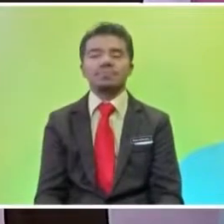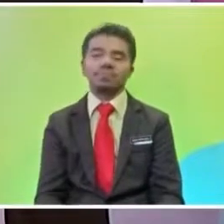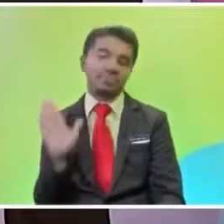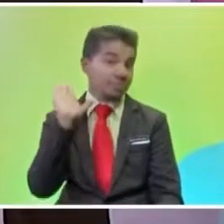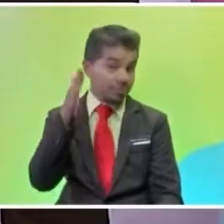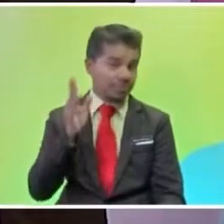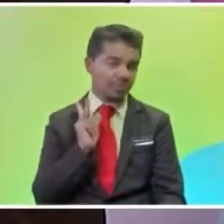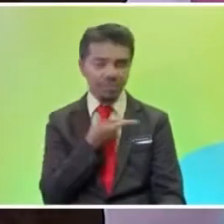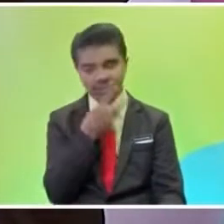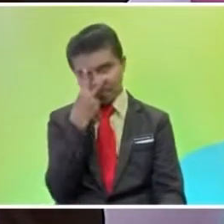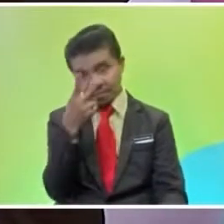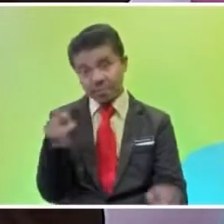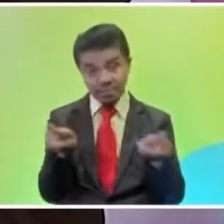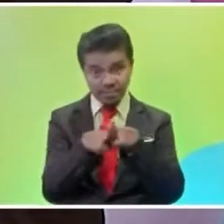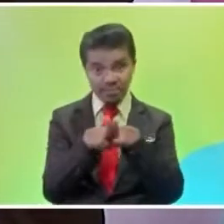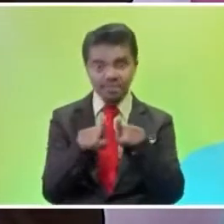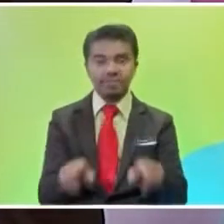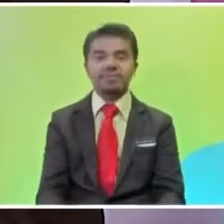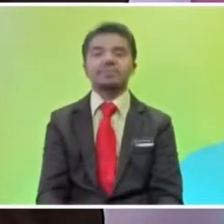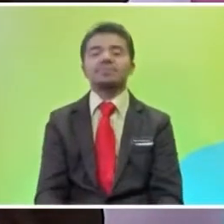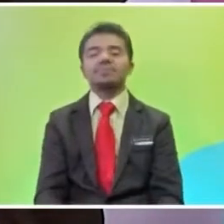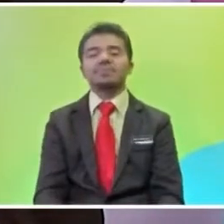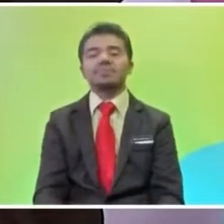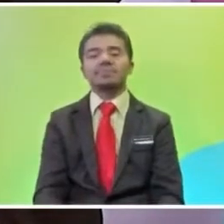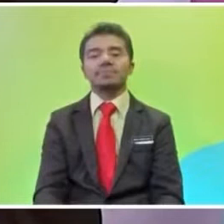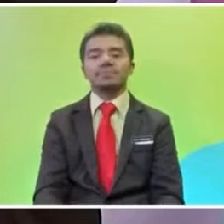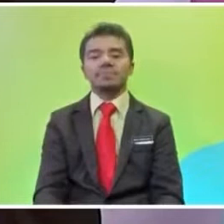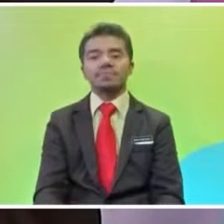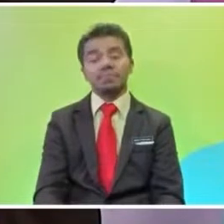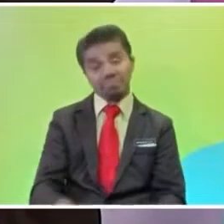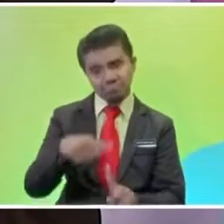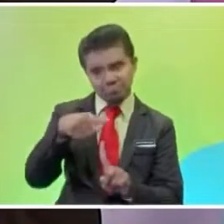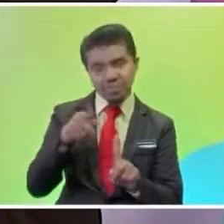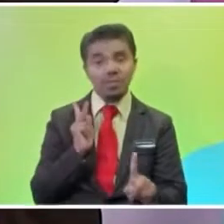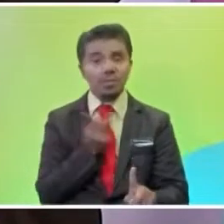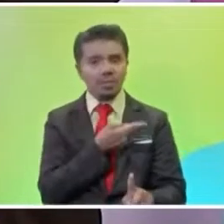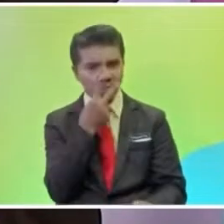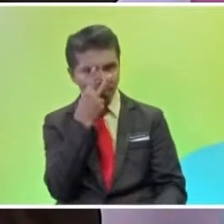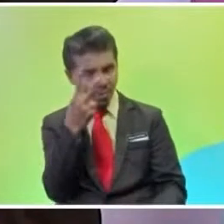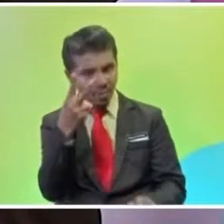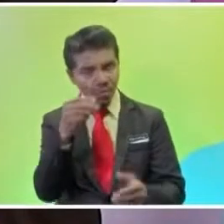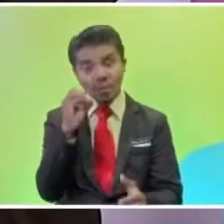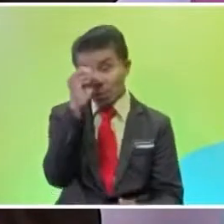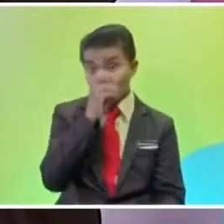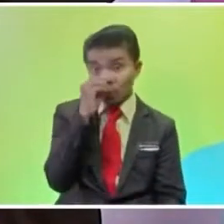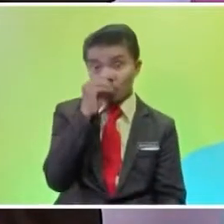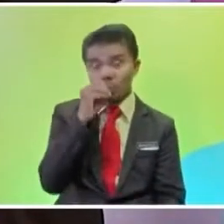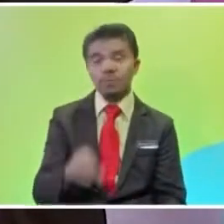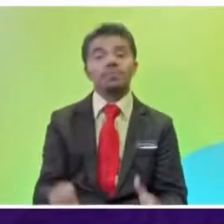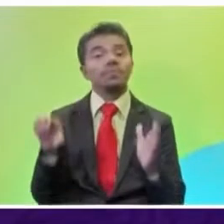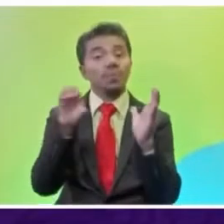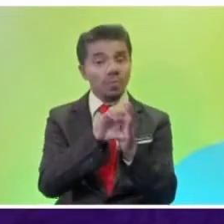sama-sama apabila kita menjalankan peta Serang secara lisan antara cadangan Activity yang boleh diadakan adalah